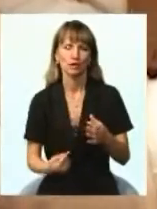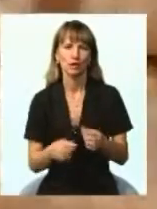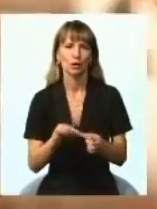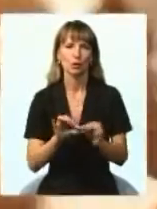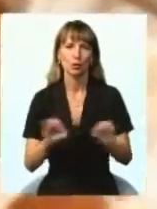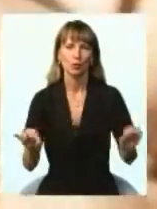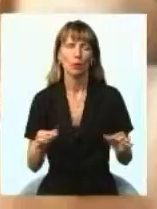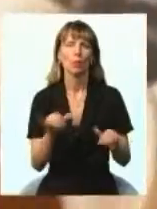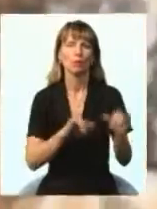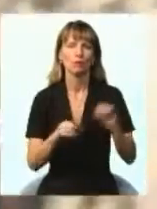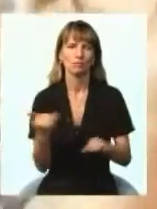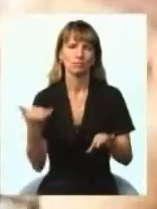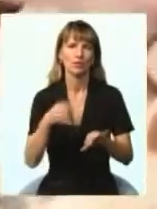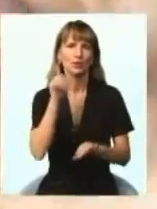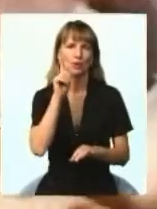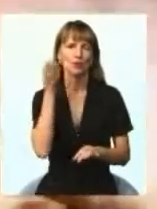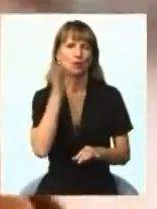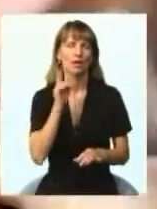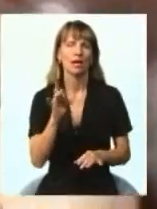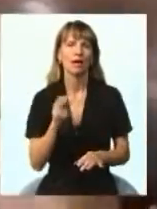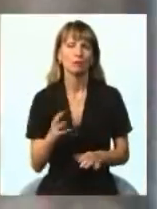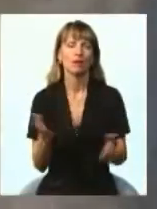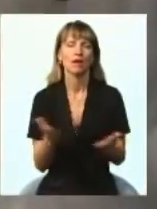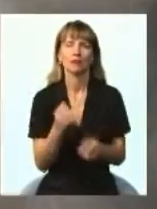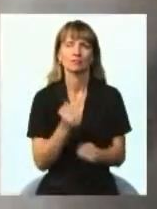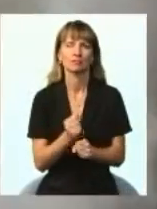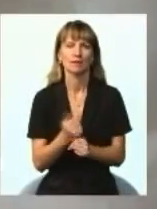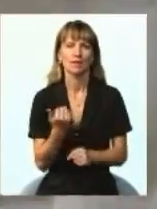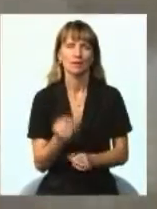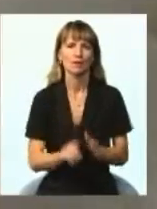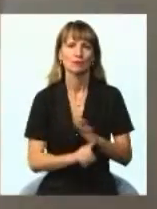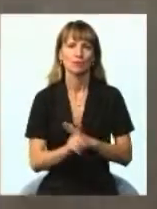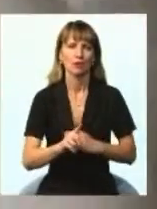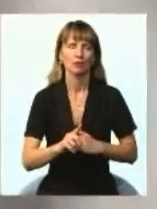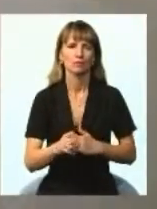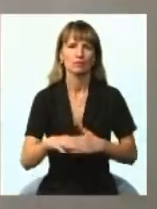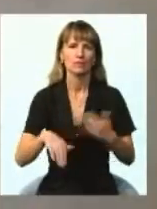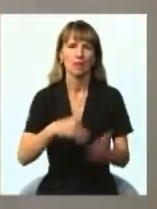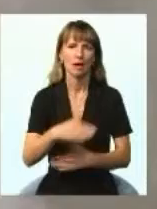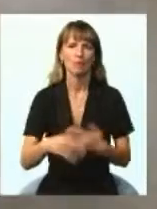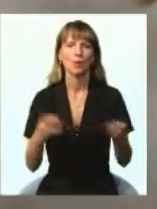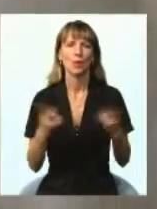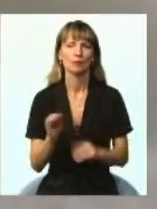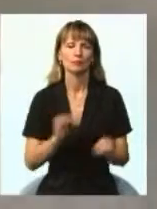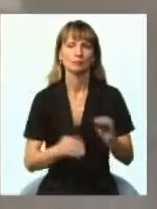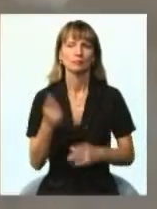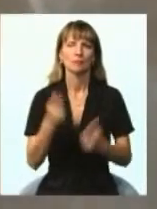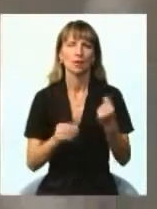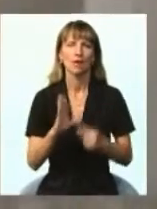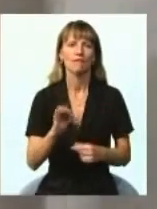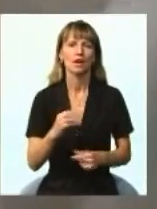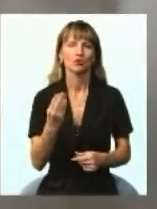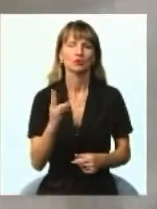згодом заливатимуть солодкий крем. Як же виготовляють його? Спочатку замішують необхідні інгредієнти – молоко,